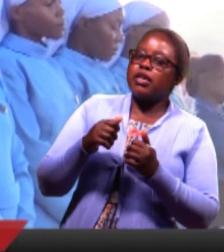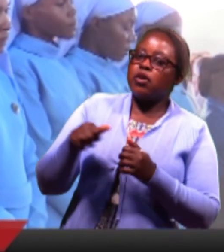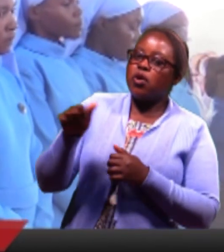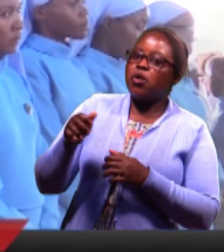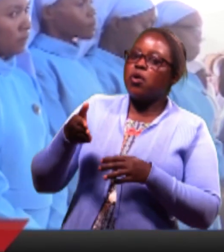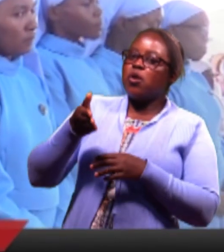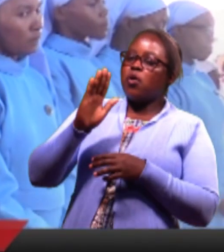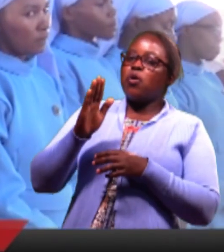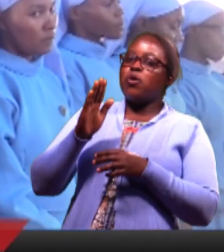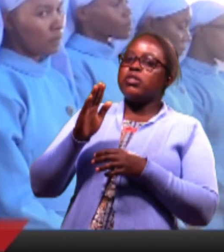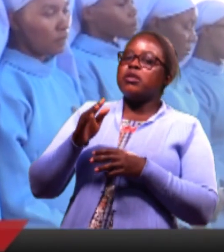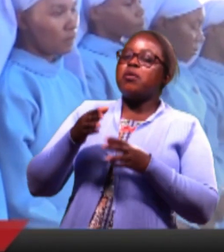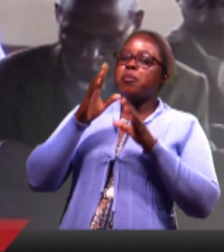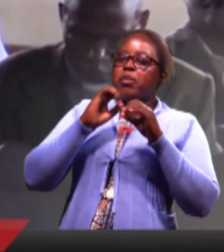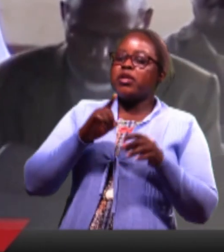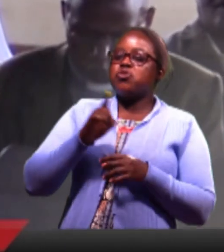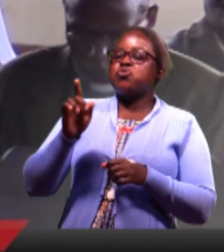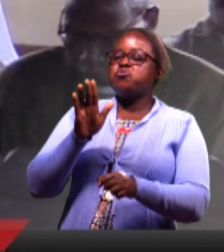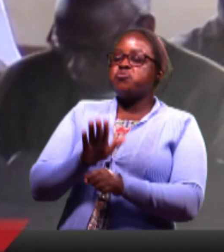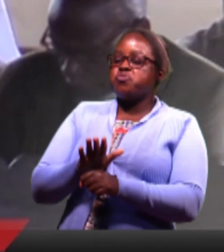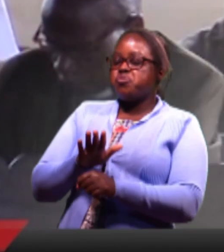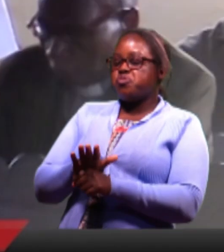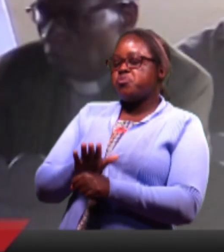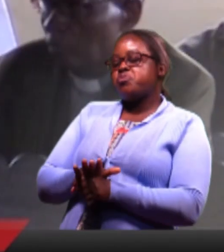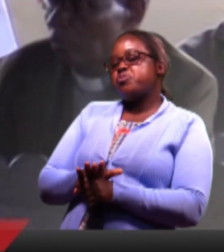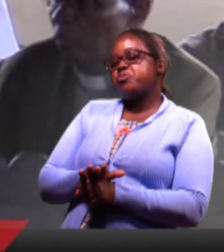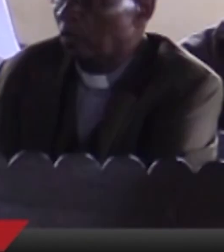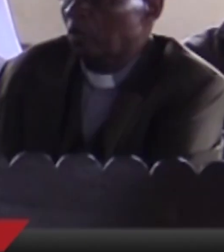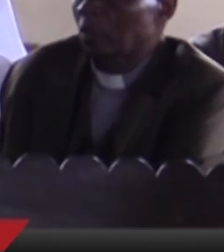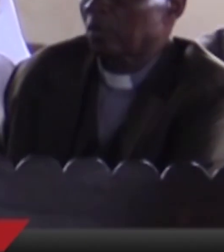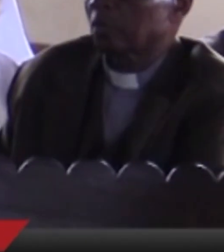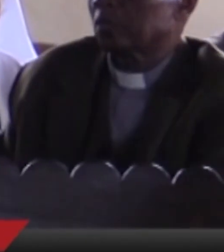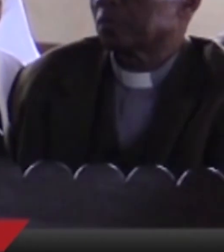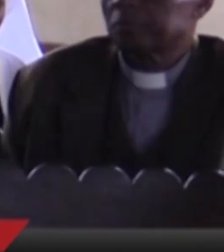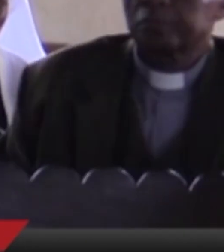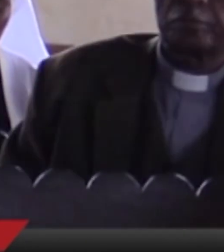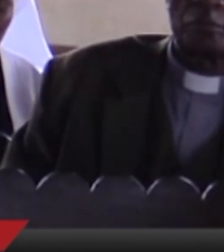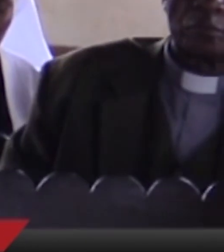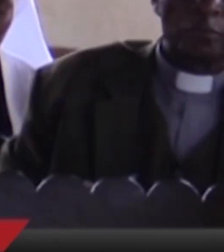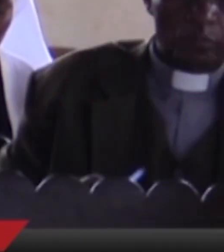God bless you so much. Agnes Mulewa, Udugu TV.